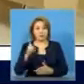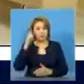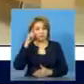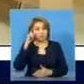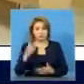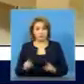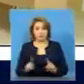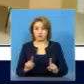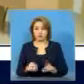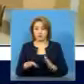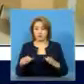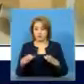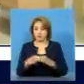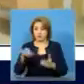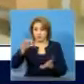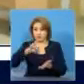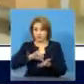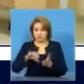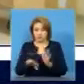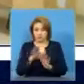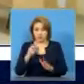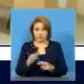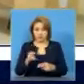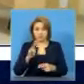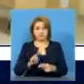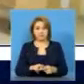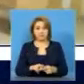что участвовать в выборах – это